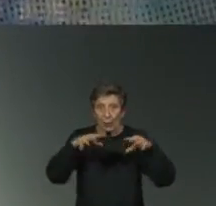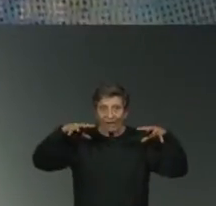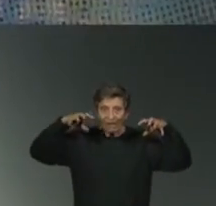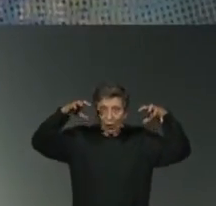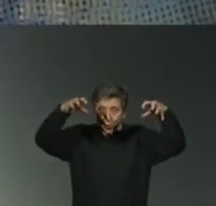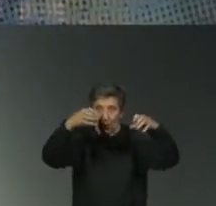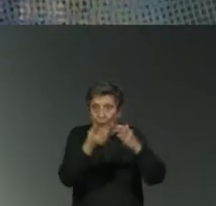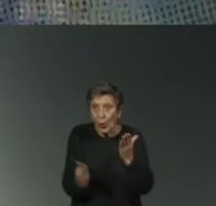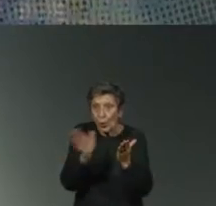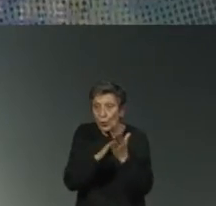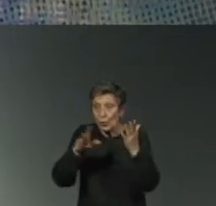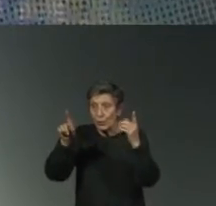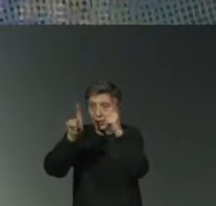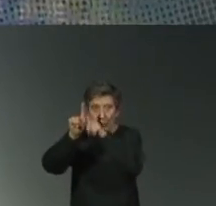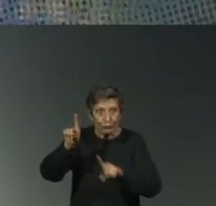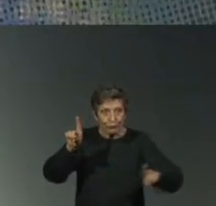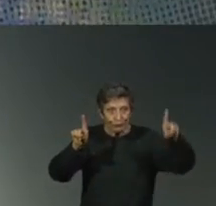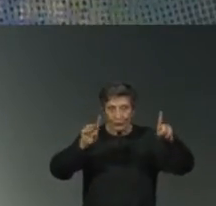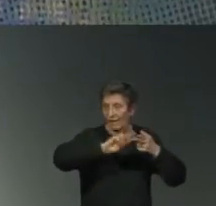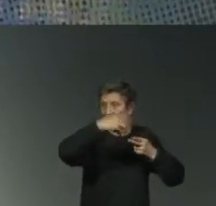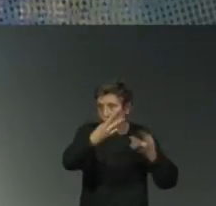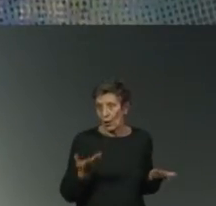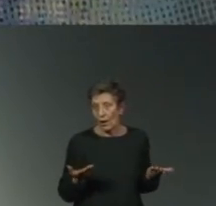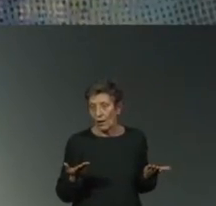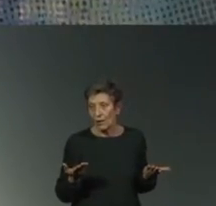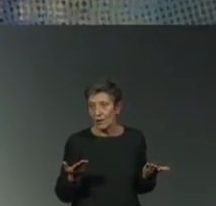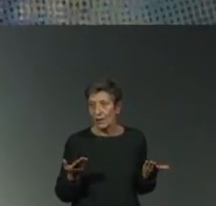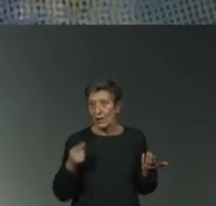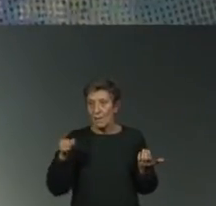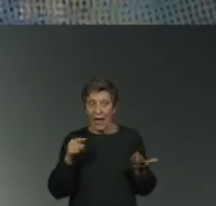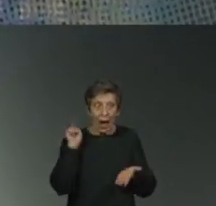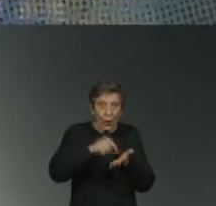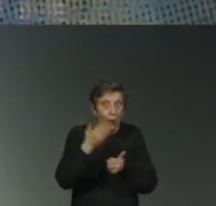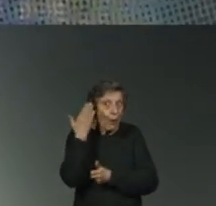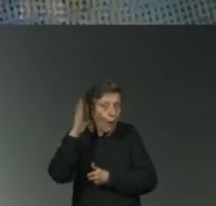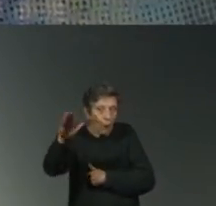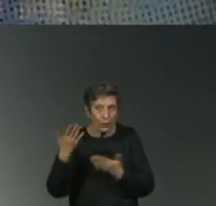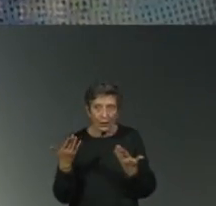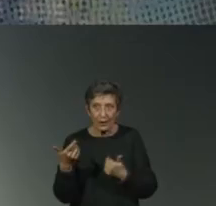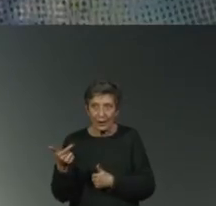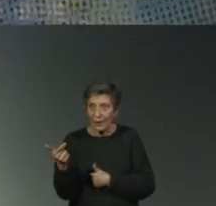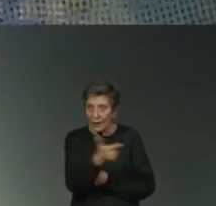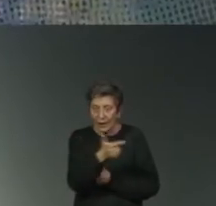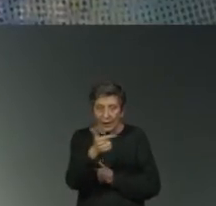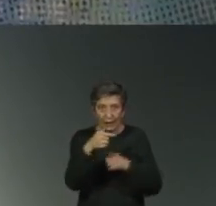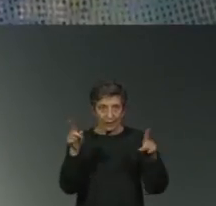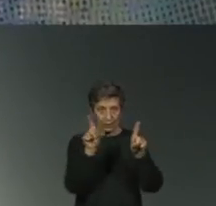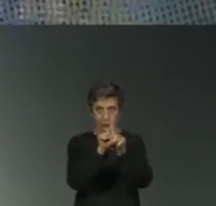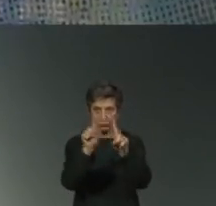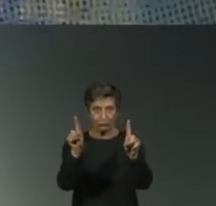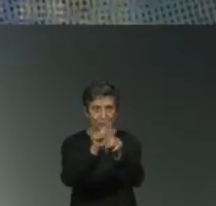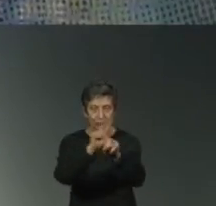son double virtuel, mais dans un autre endroit. Et en permanence, elles vont se confondre, on les verra